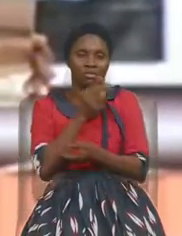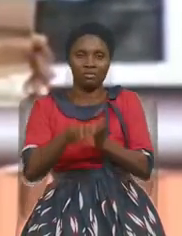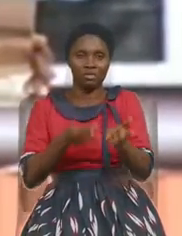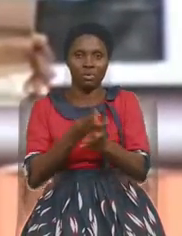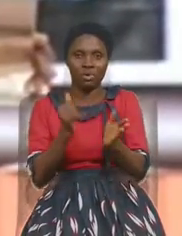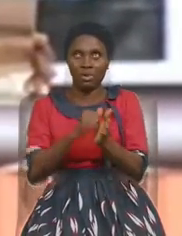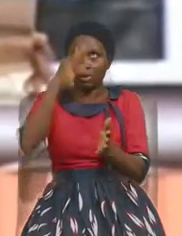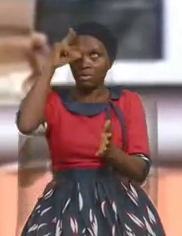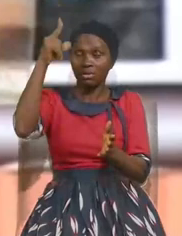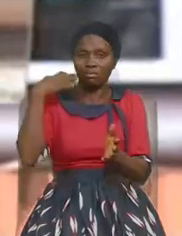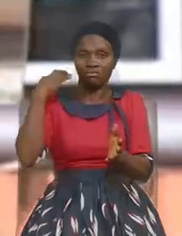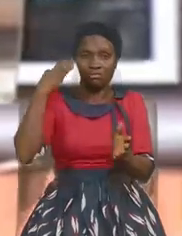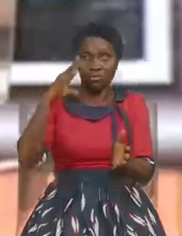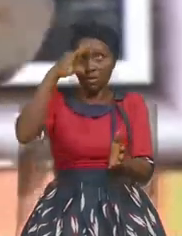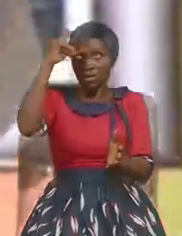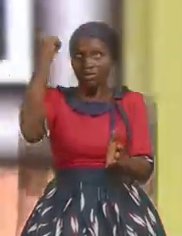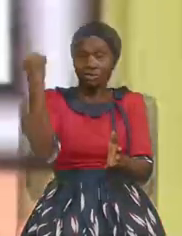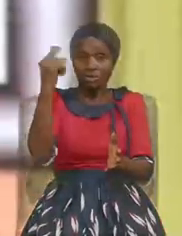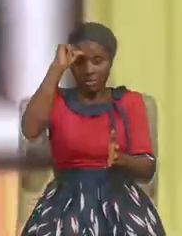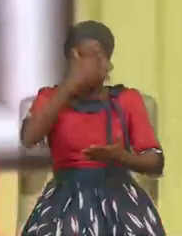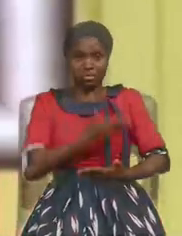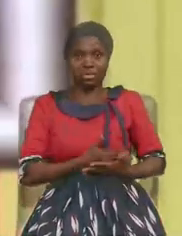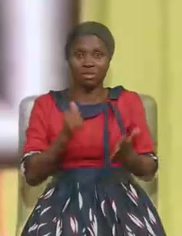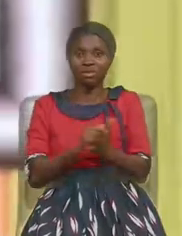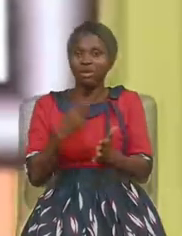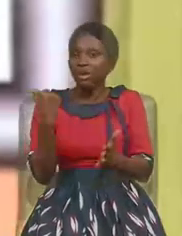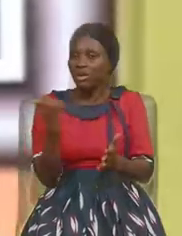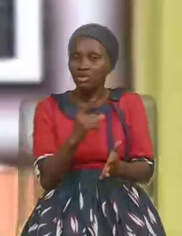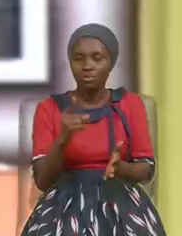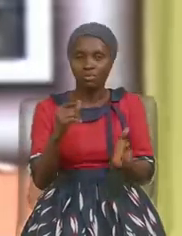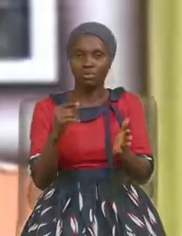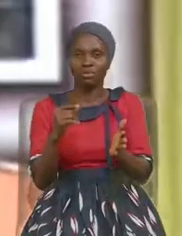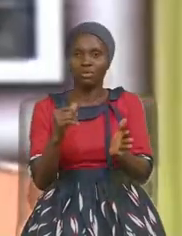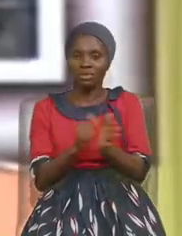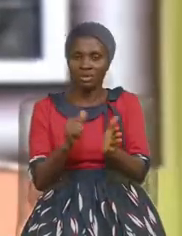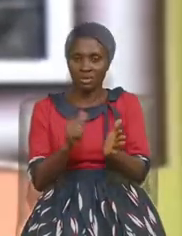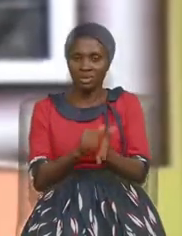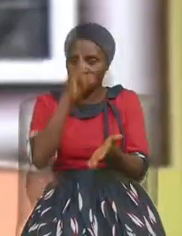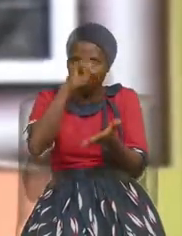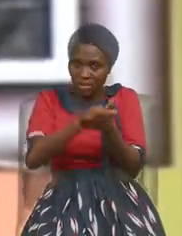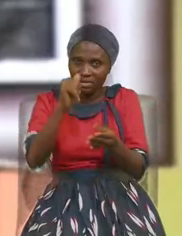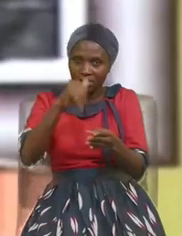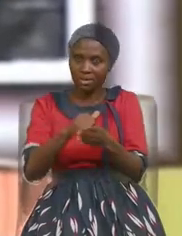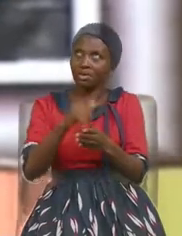unique, afin que quiconque dans ce grand monde croit en lui, ne périsse point, mais qu'il ait la